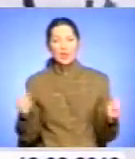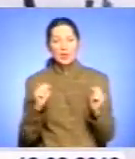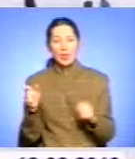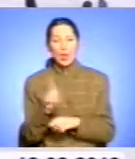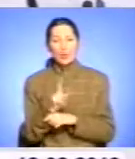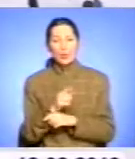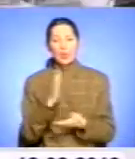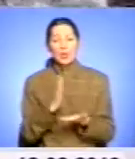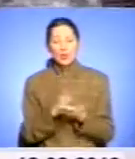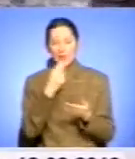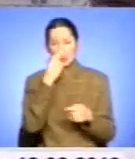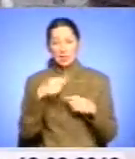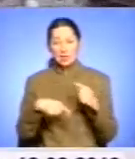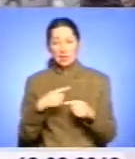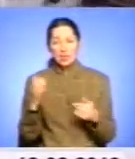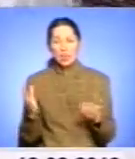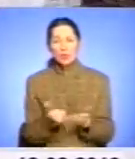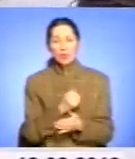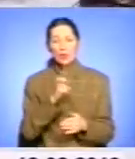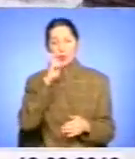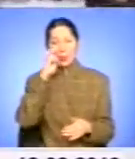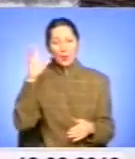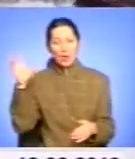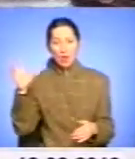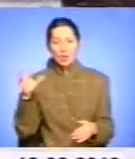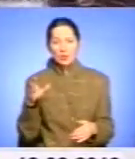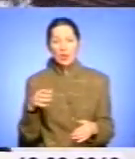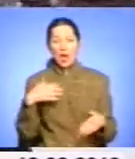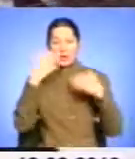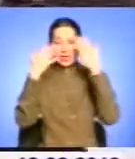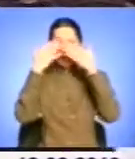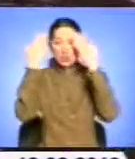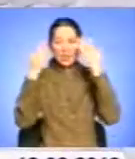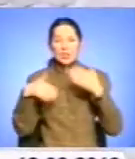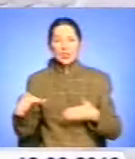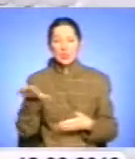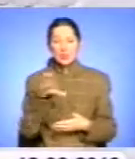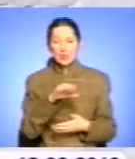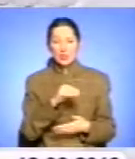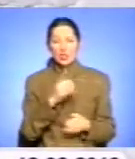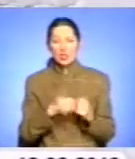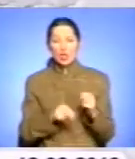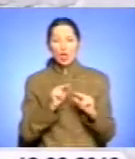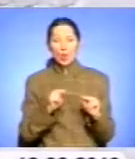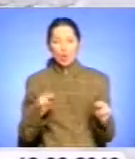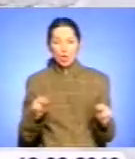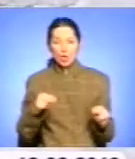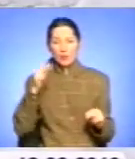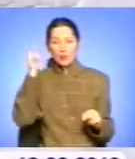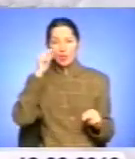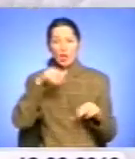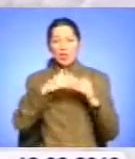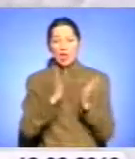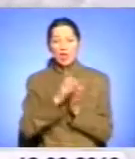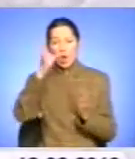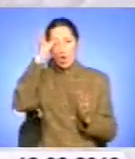став традиційним і здобув популярність. Адже веселились усі. Серед учнів загальноосвітніх